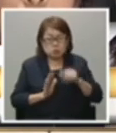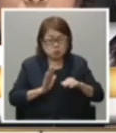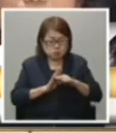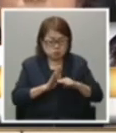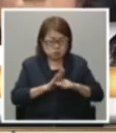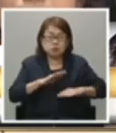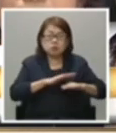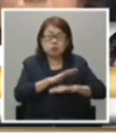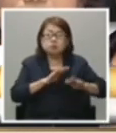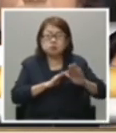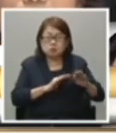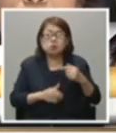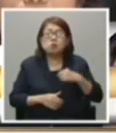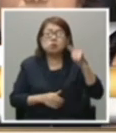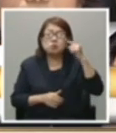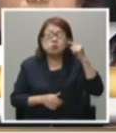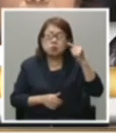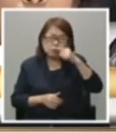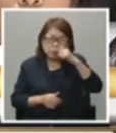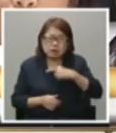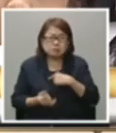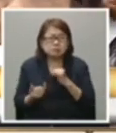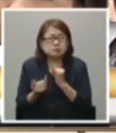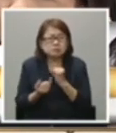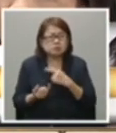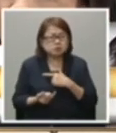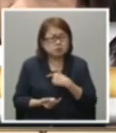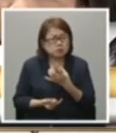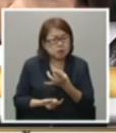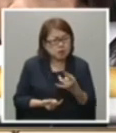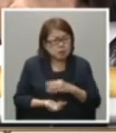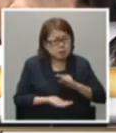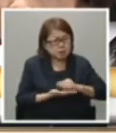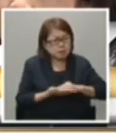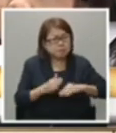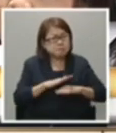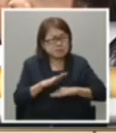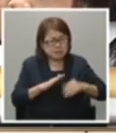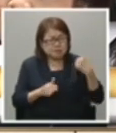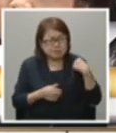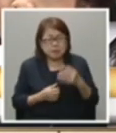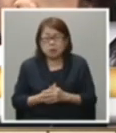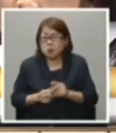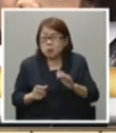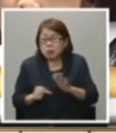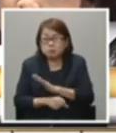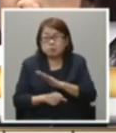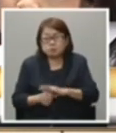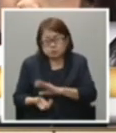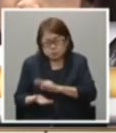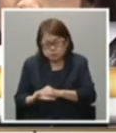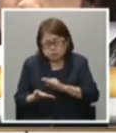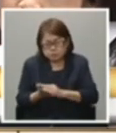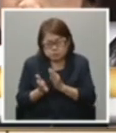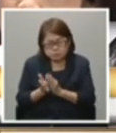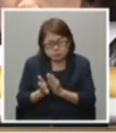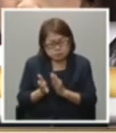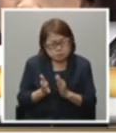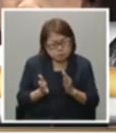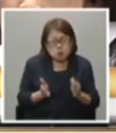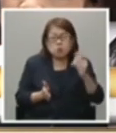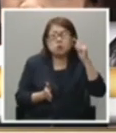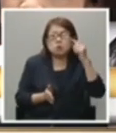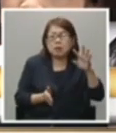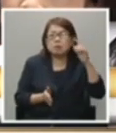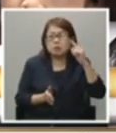ที่เกิดขึ้นเขาจะรู้พฤติกรรมของคนไทยทุกอย่างเก็บข้อมูลไปเรื่อยๆเขาจะรู้แล้วค่ะ